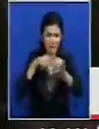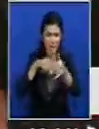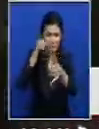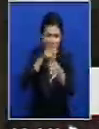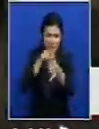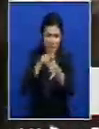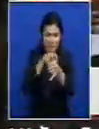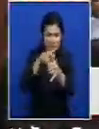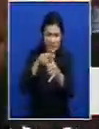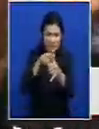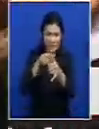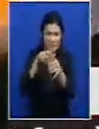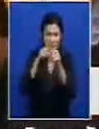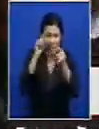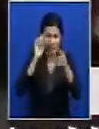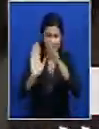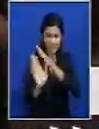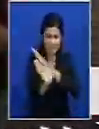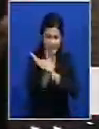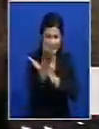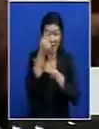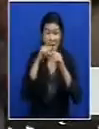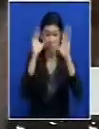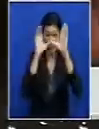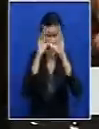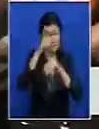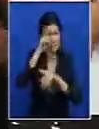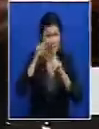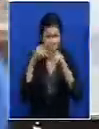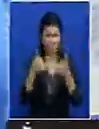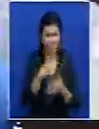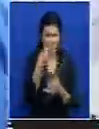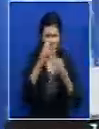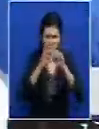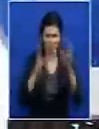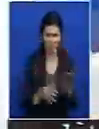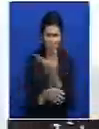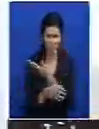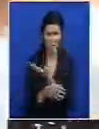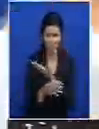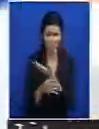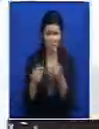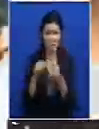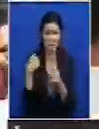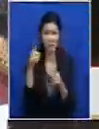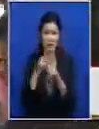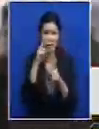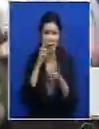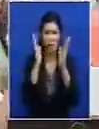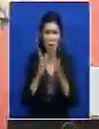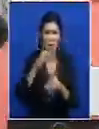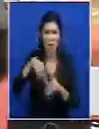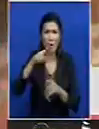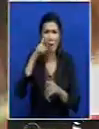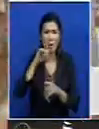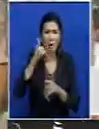บางรูปก็สักยันต์กันจนถึงรุ่งเช้าของวันเสาร์วันนี้ปรากฏการณ์ที่โดดเด่นนะคะก็อย่างที่เห็นคุณผู้ชมคะก็จะมีศิษยานุศิษย์นะค